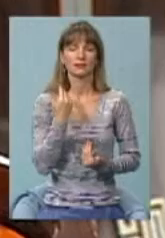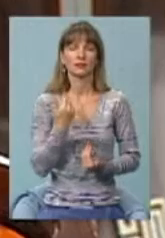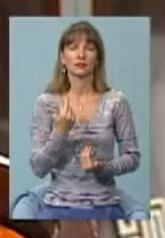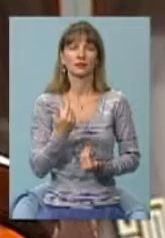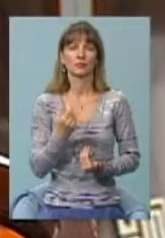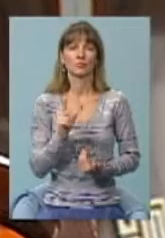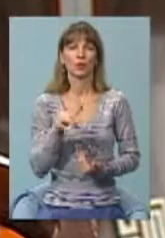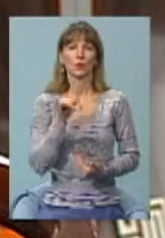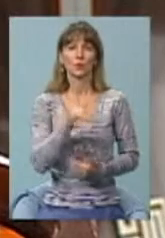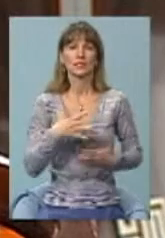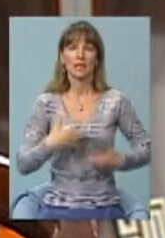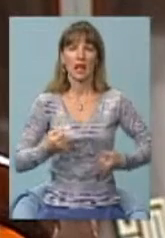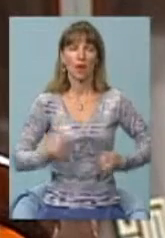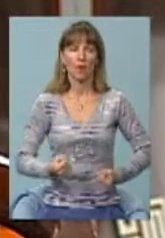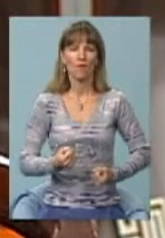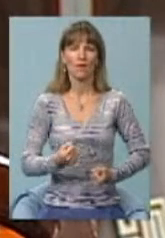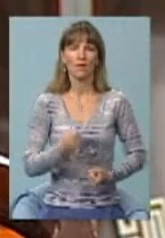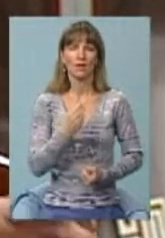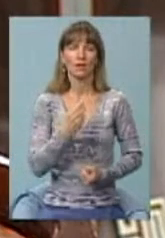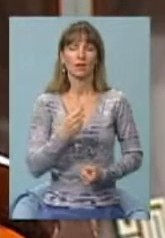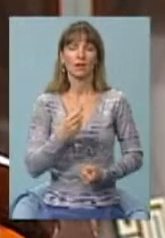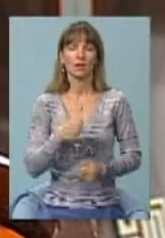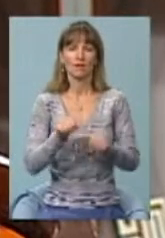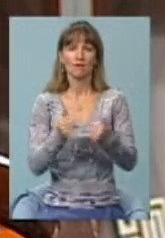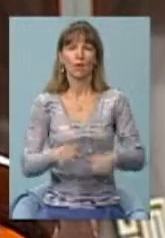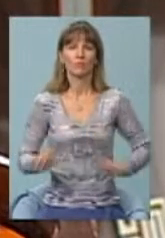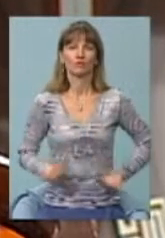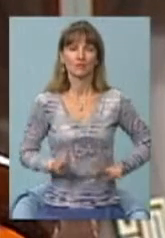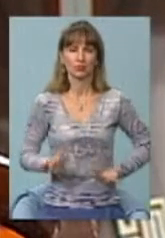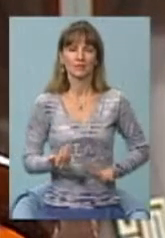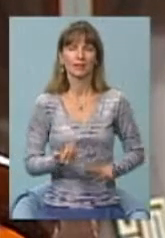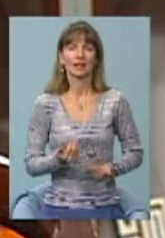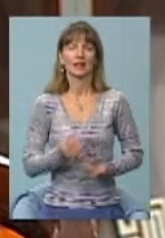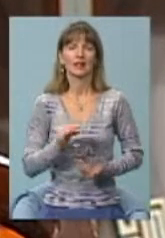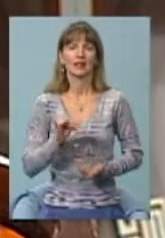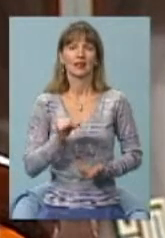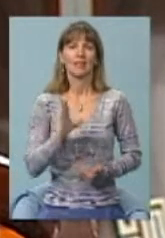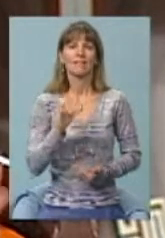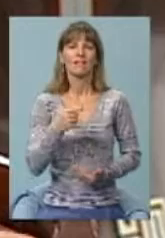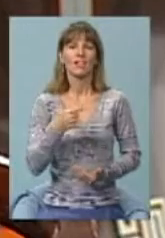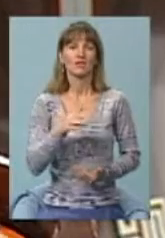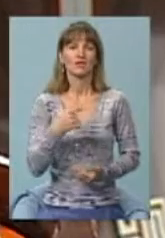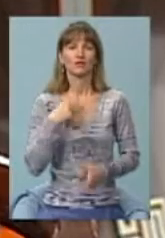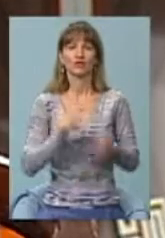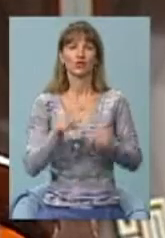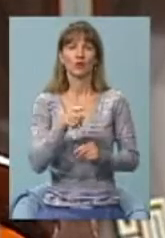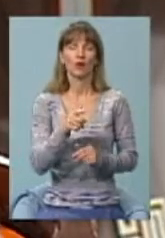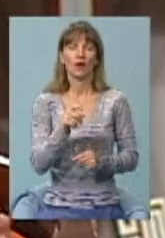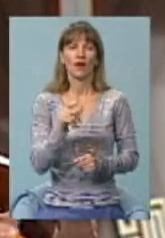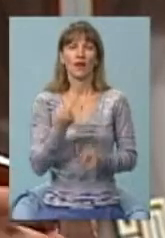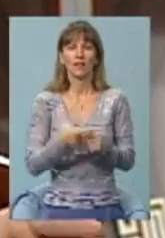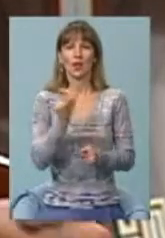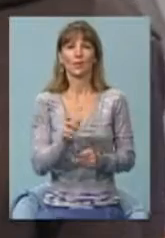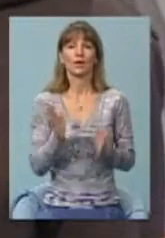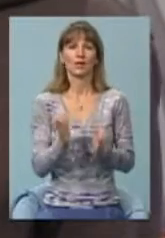здоровий образ життя. Я вважаю, що вегетаріанці – це така людина, що їсть тільки овочі і крупи. Мені